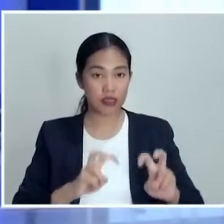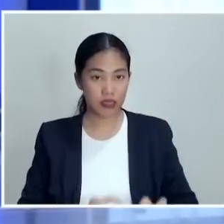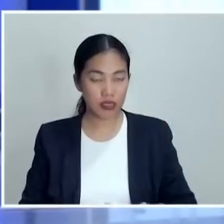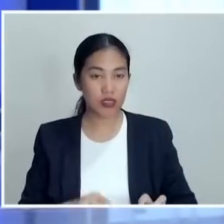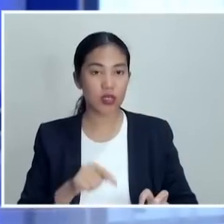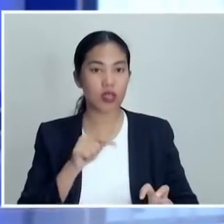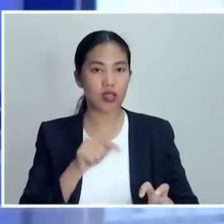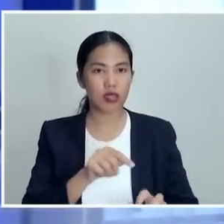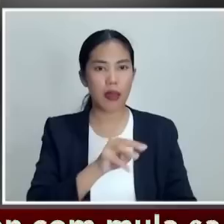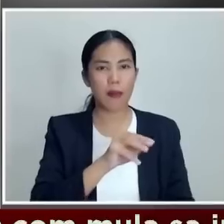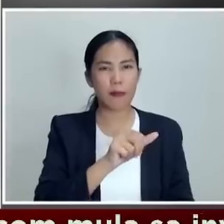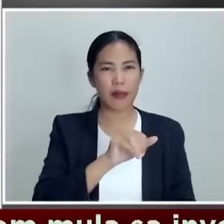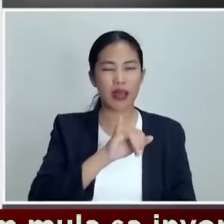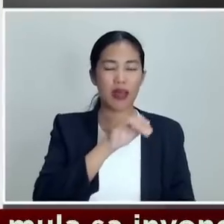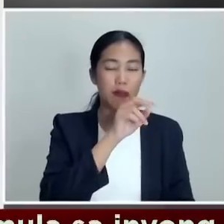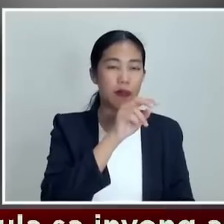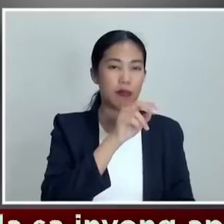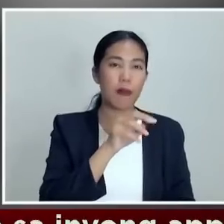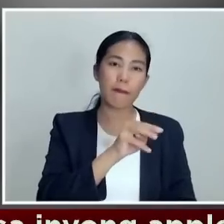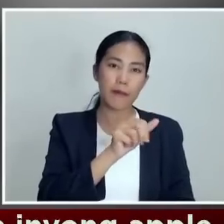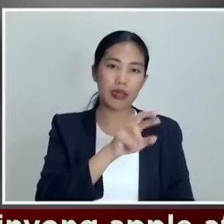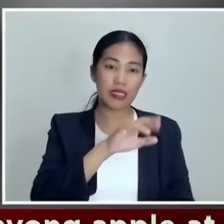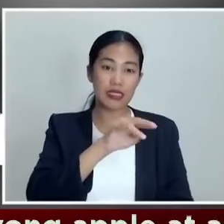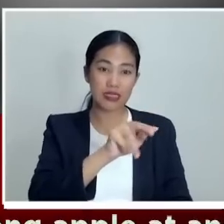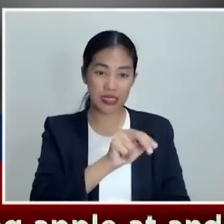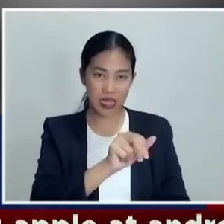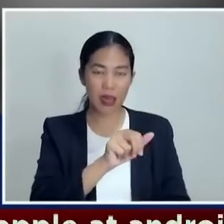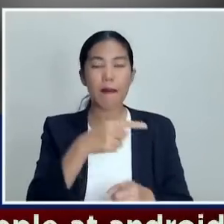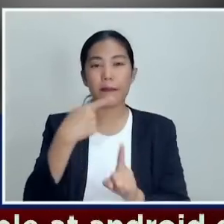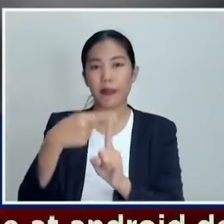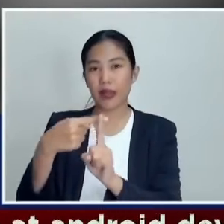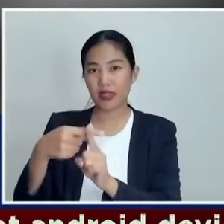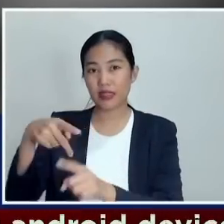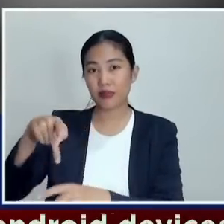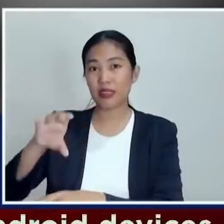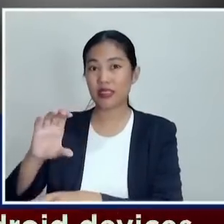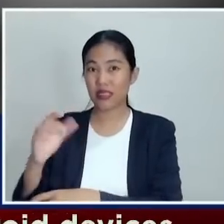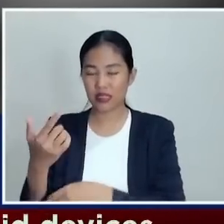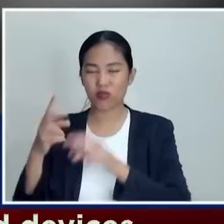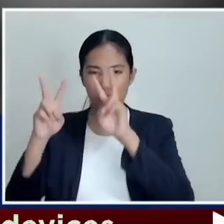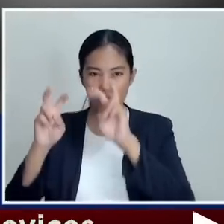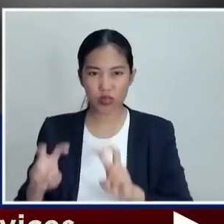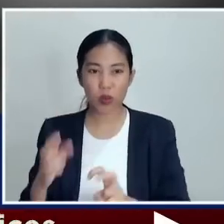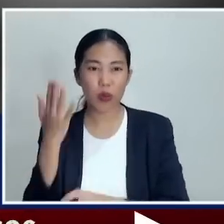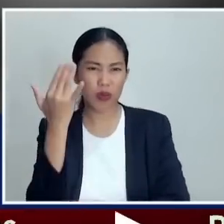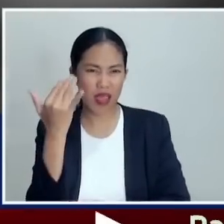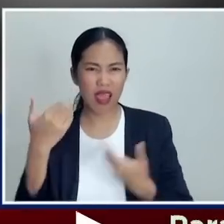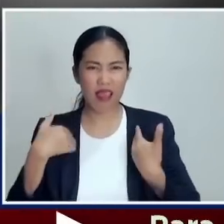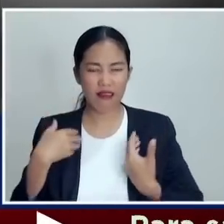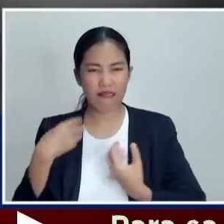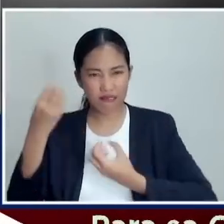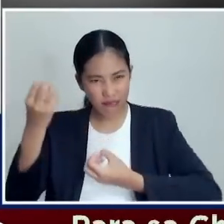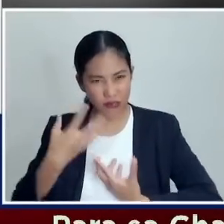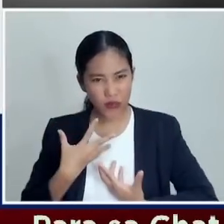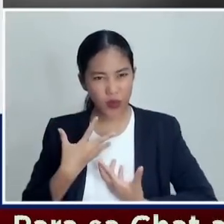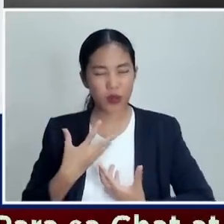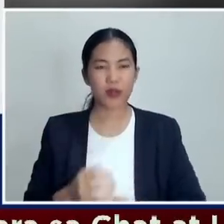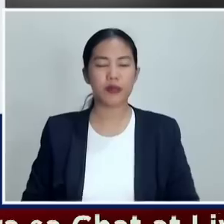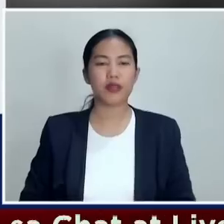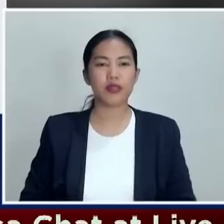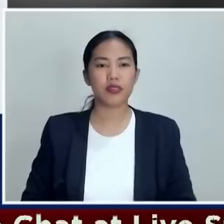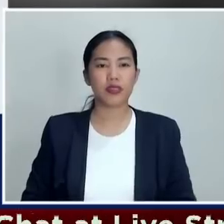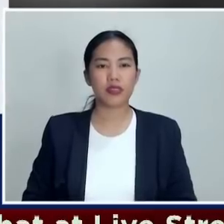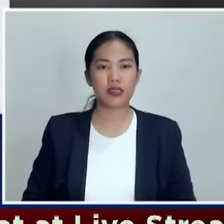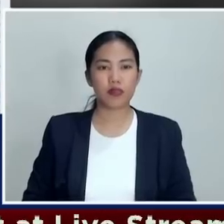oil spill mula sa lumubog na MT Princess Empress. Ito'y matapos silang makakuha ng impormasyon na pinayagan pa rin